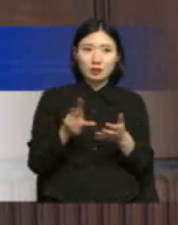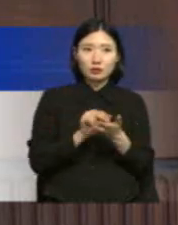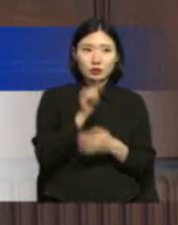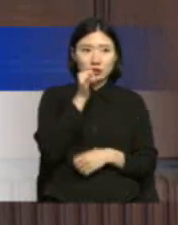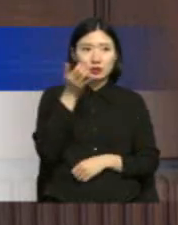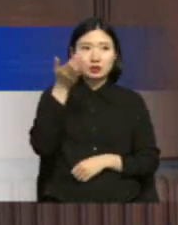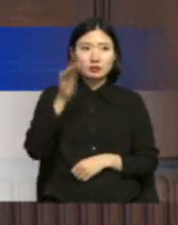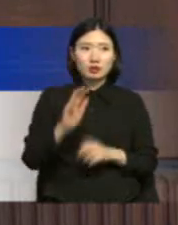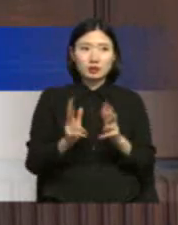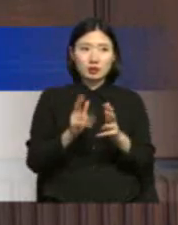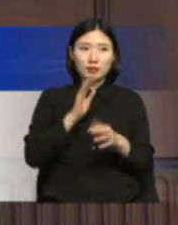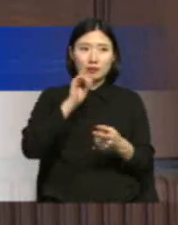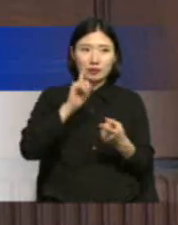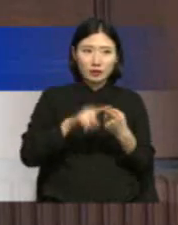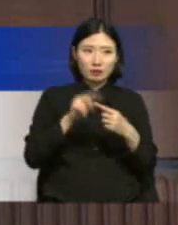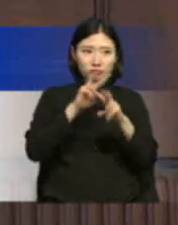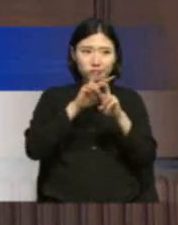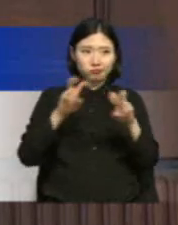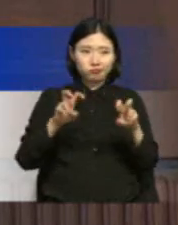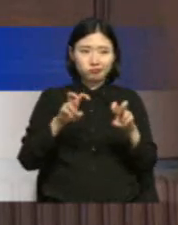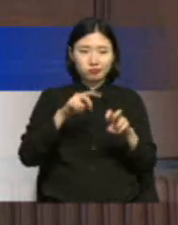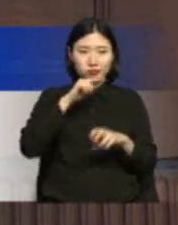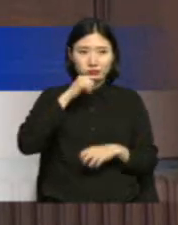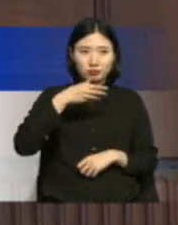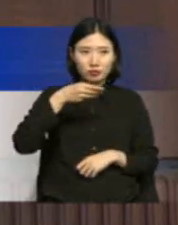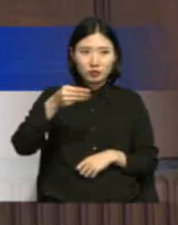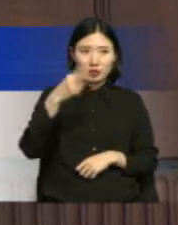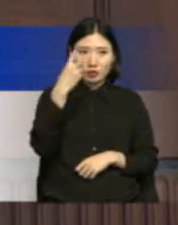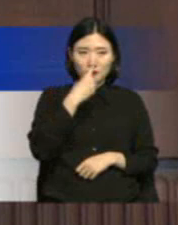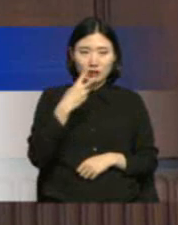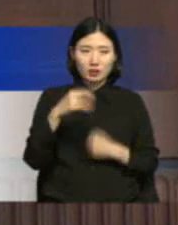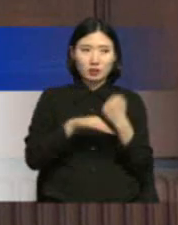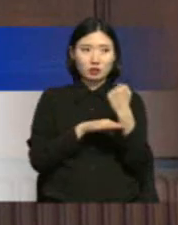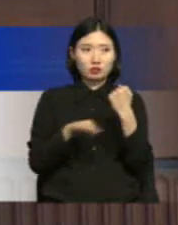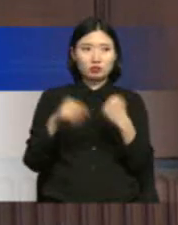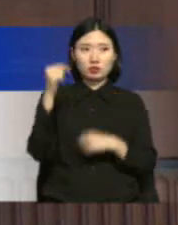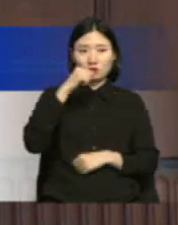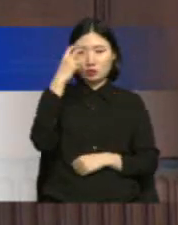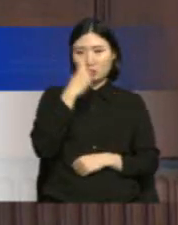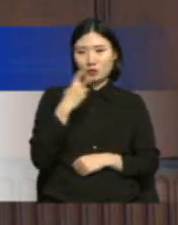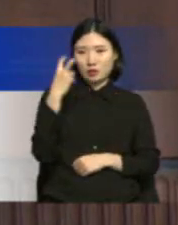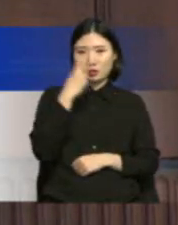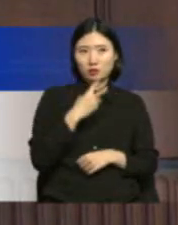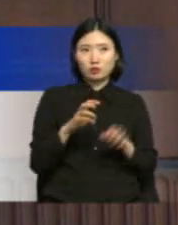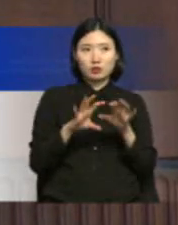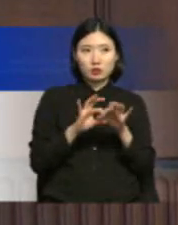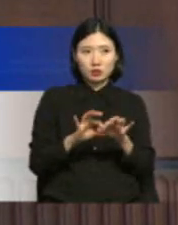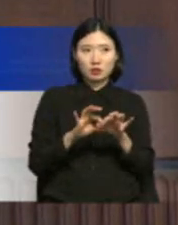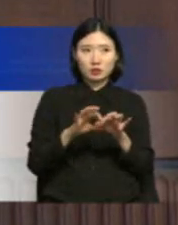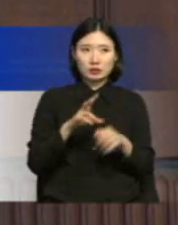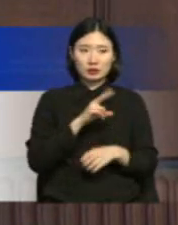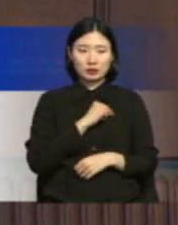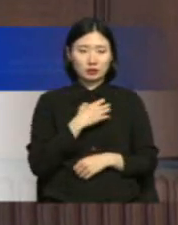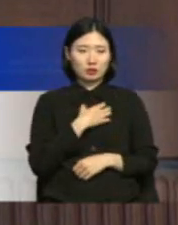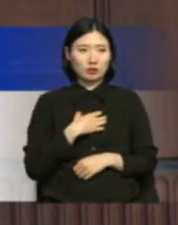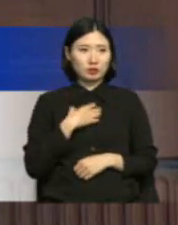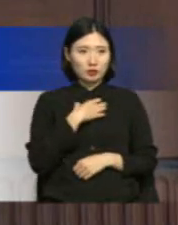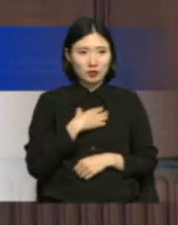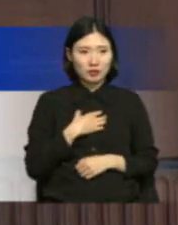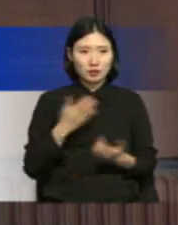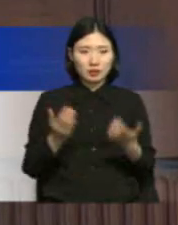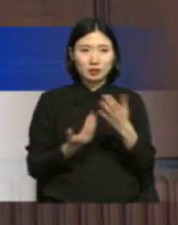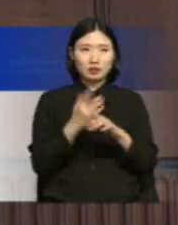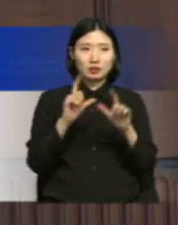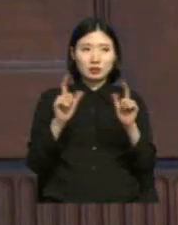타당성을 분석하여 부채 관리 기준을 정립하고 철저한 관리 감독을 통해 의원님께서 우려하신 점이 발생되지 않도록